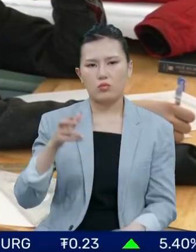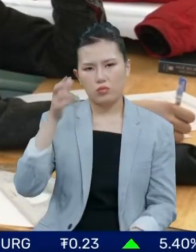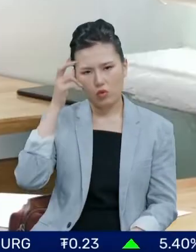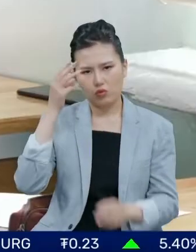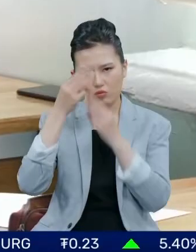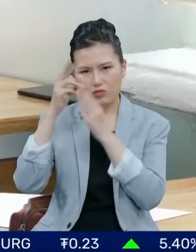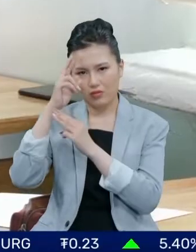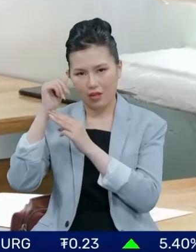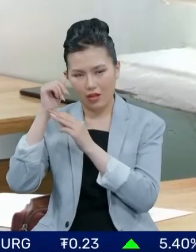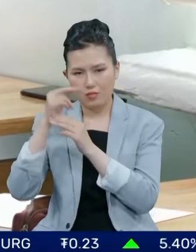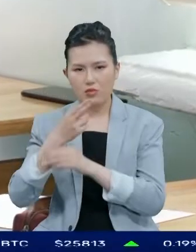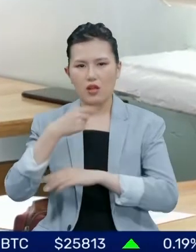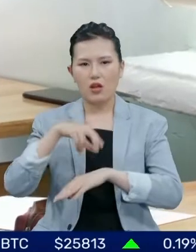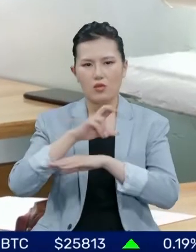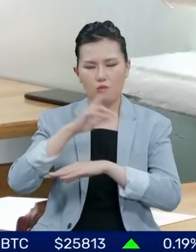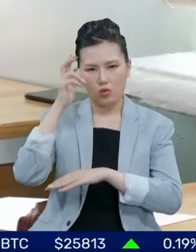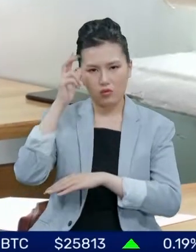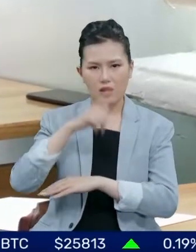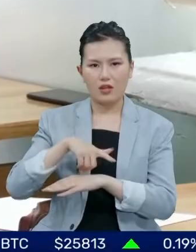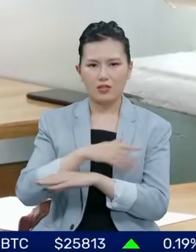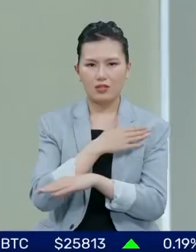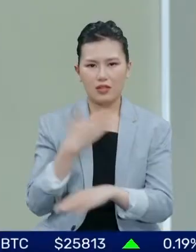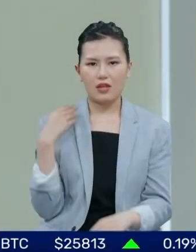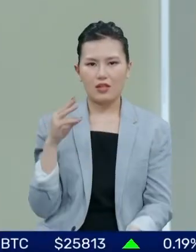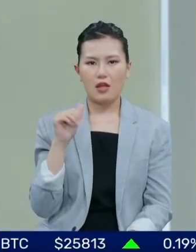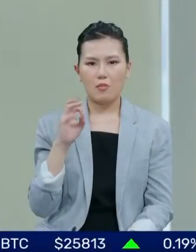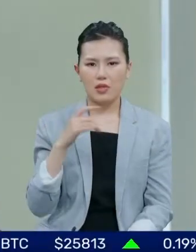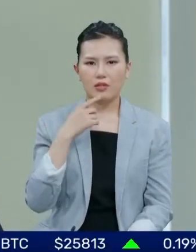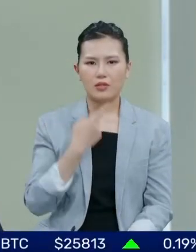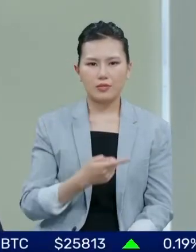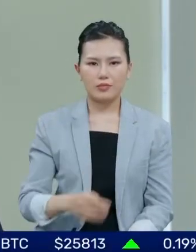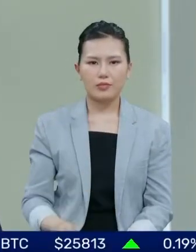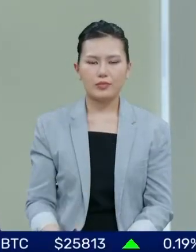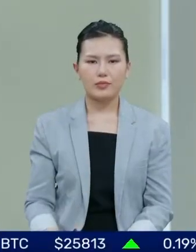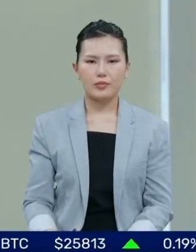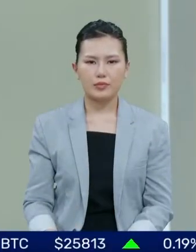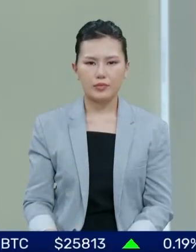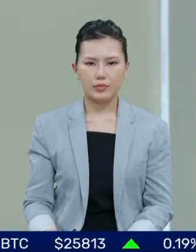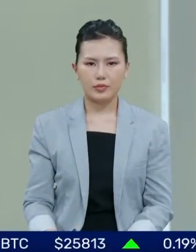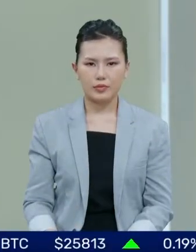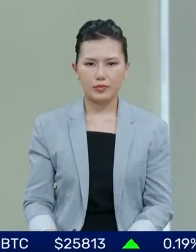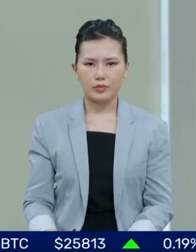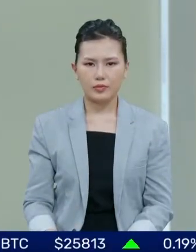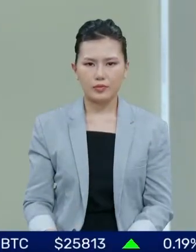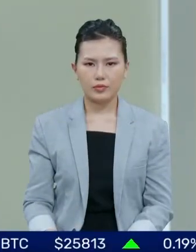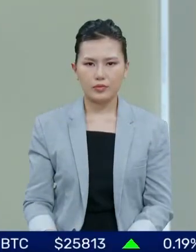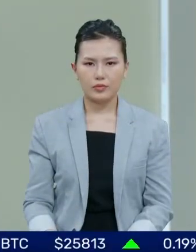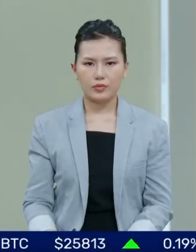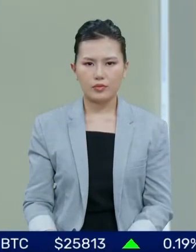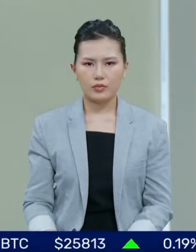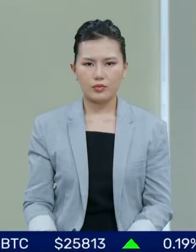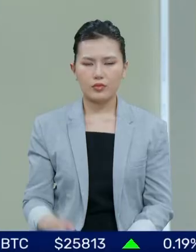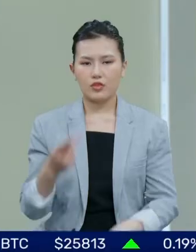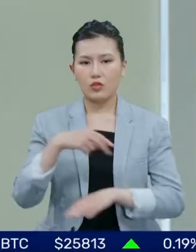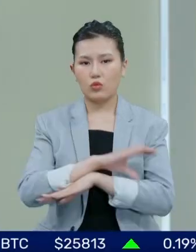боловсролын газрын дарга Тамир үргэлжлүүлэн мэдээллээ. За эсэлтийн үйл ажиллагааны одоо хугацаа бол